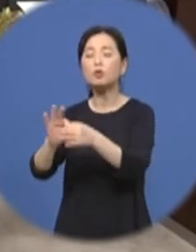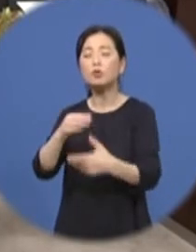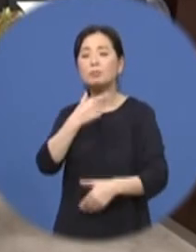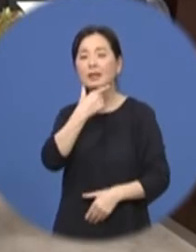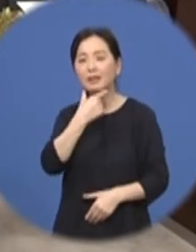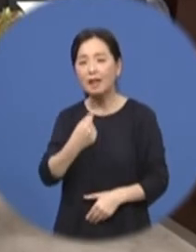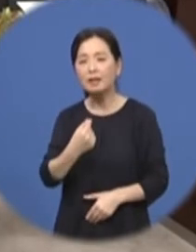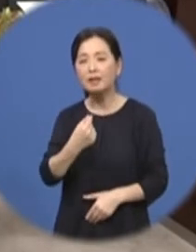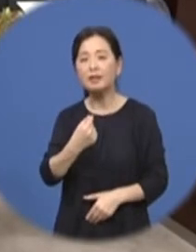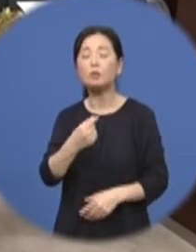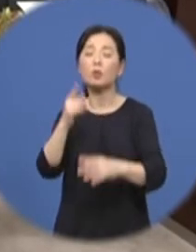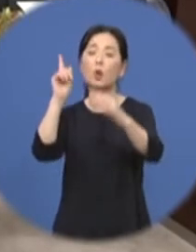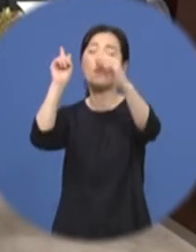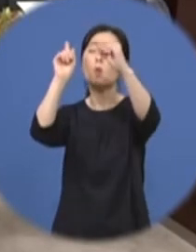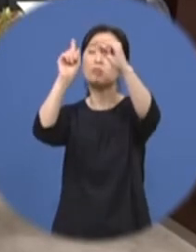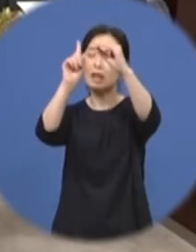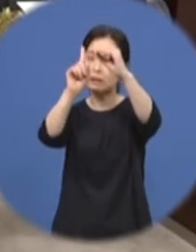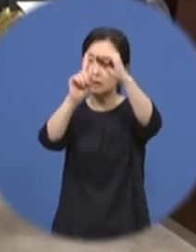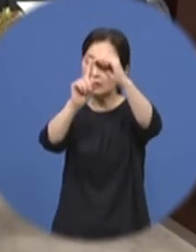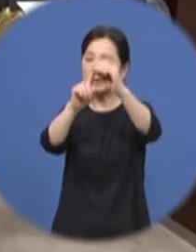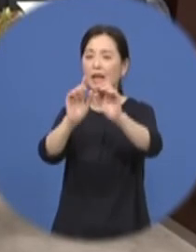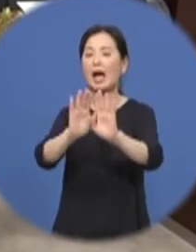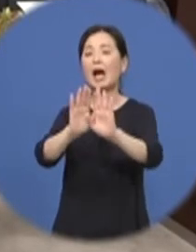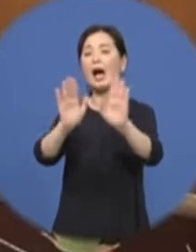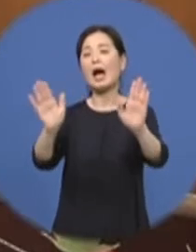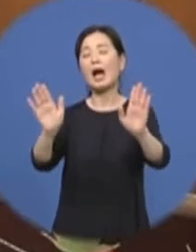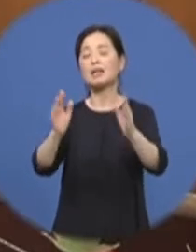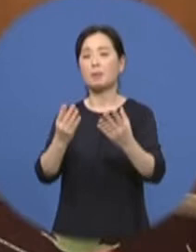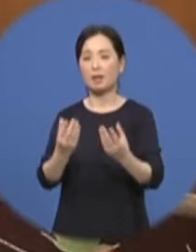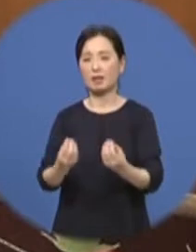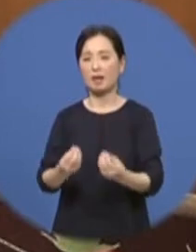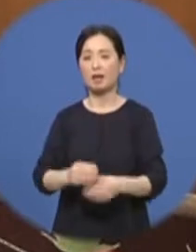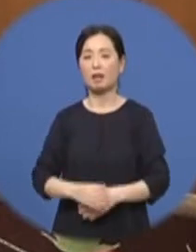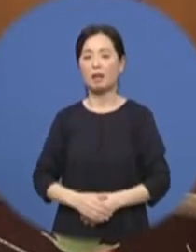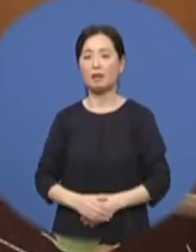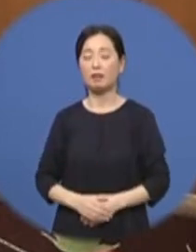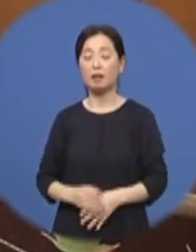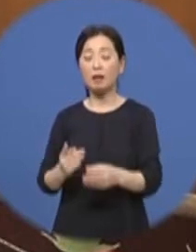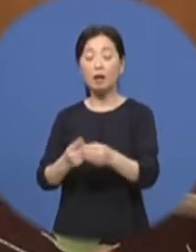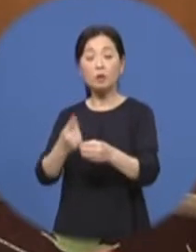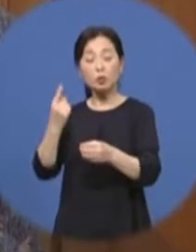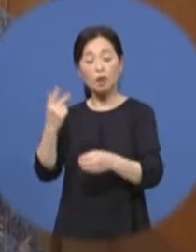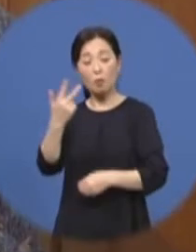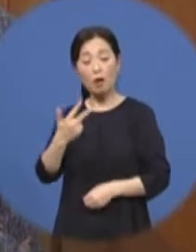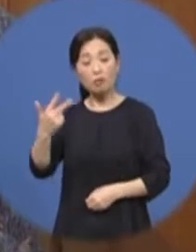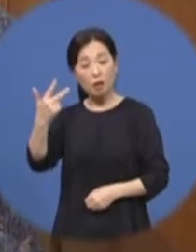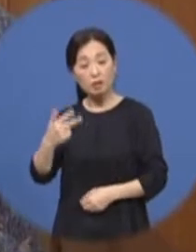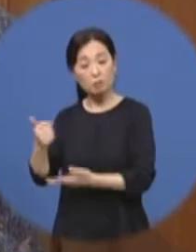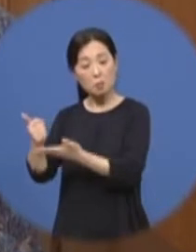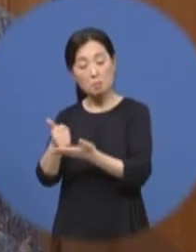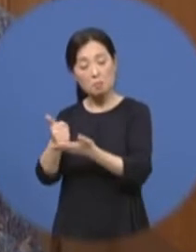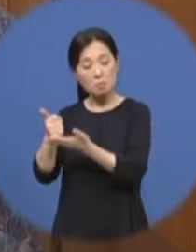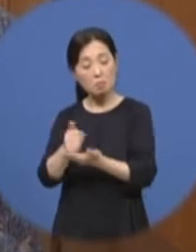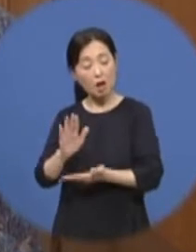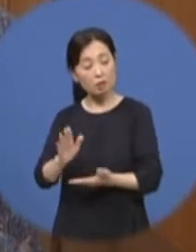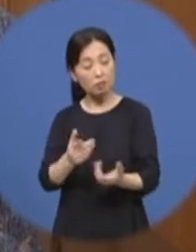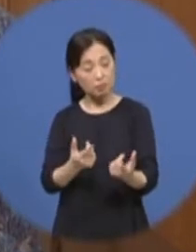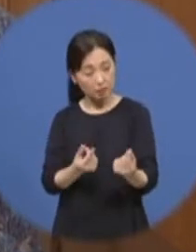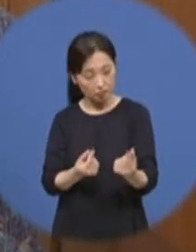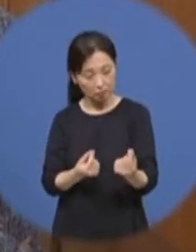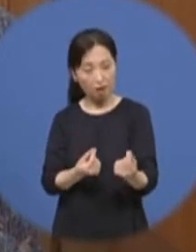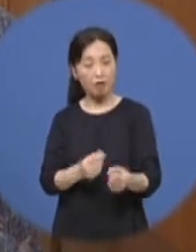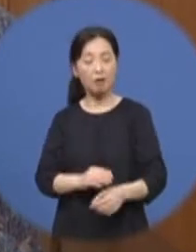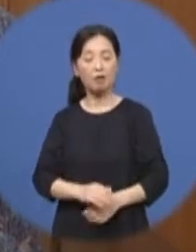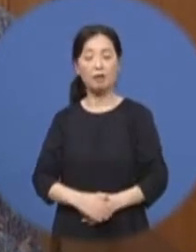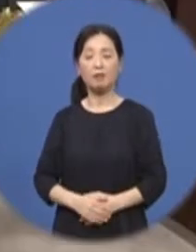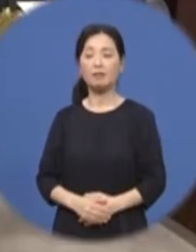ことを目的に始めたんですね。 去年は7000人の観客の方がお越しになったと聞いております